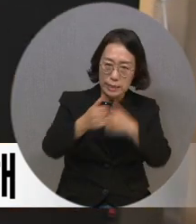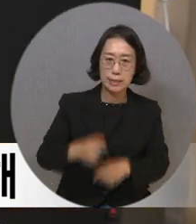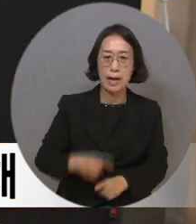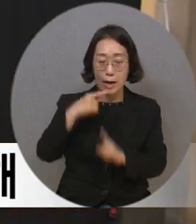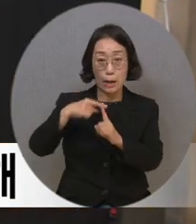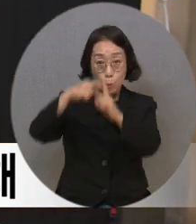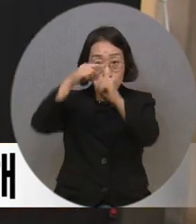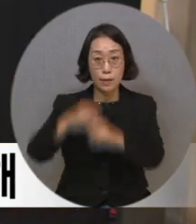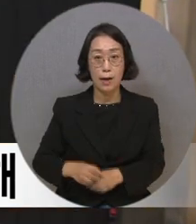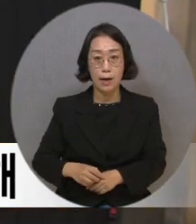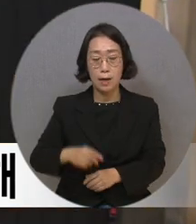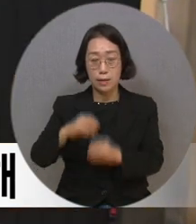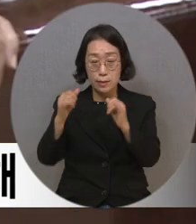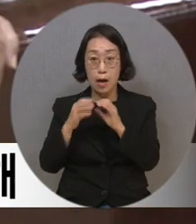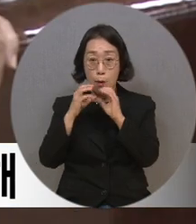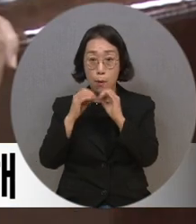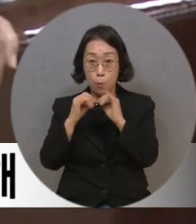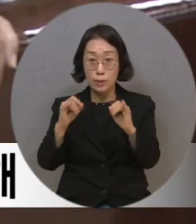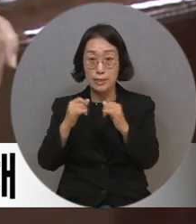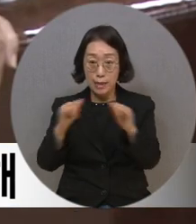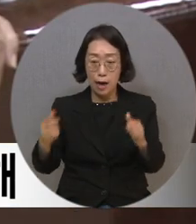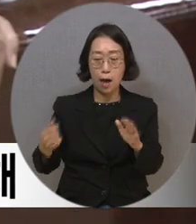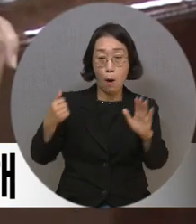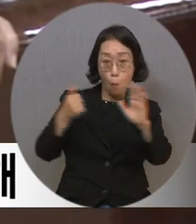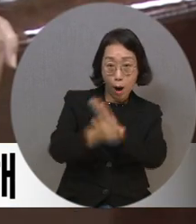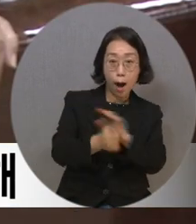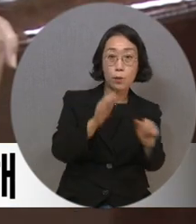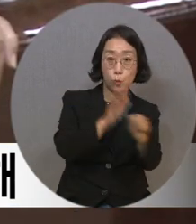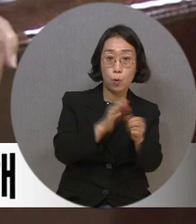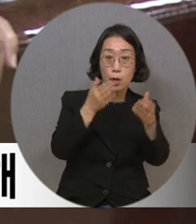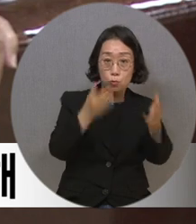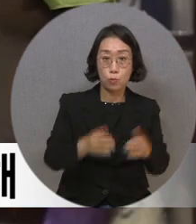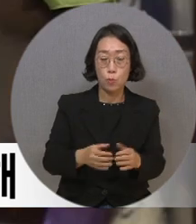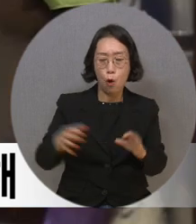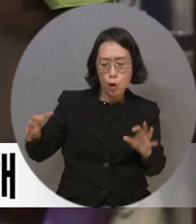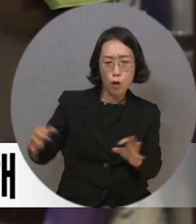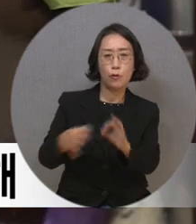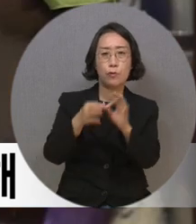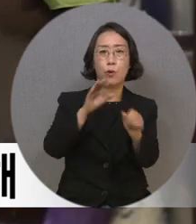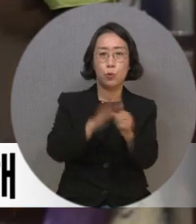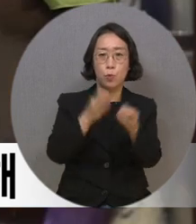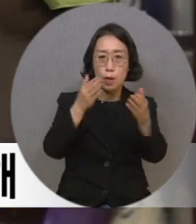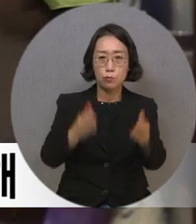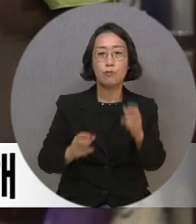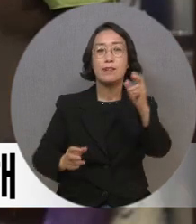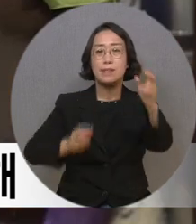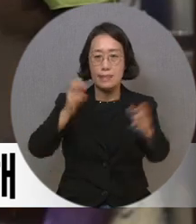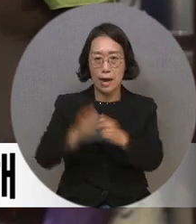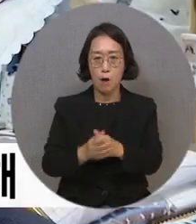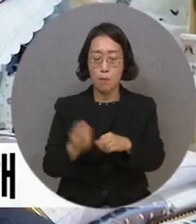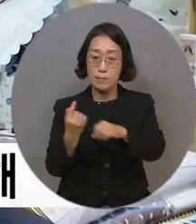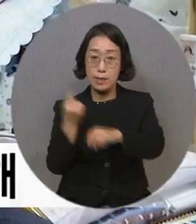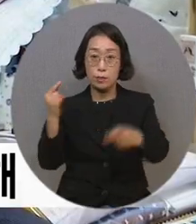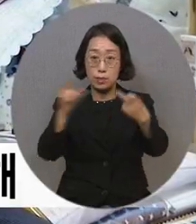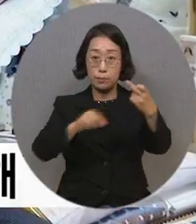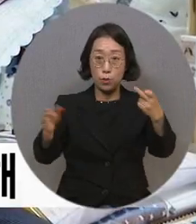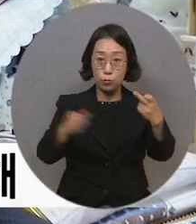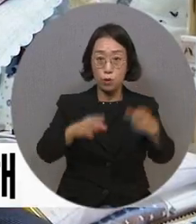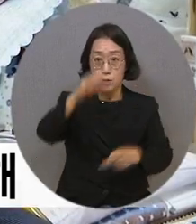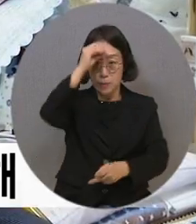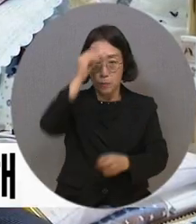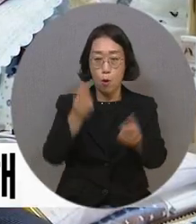집을 방문해 의료 서비스를 제공하고 필요한 지역사회 서비스를 연계하는 사업으로 지난해 12월부터